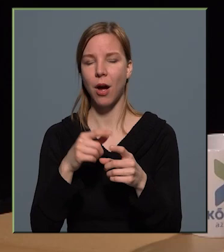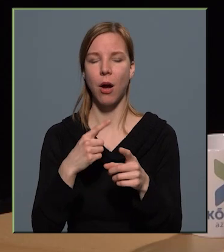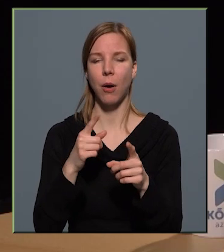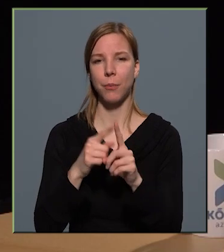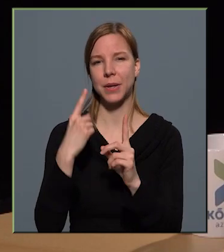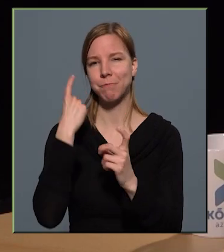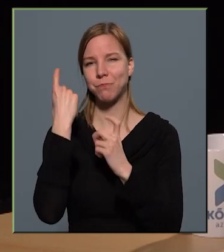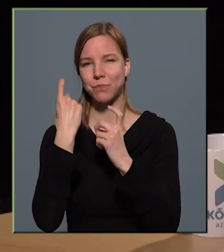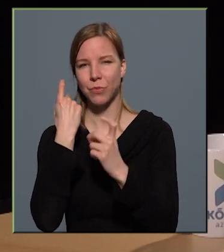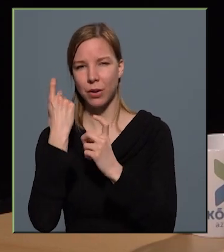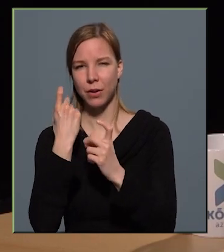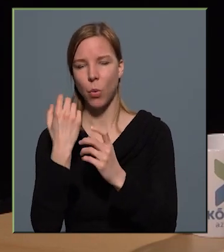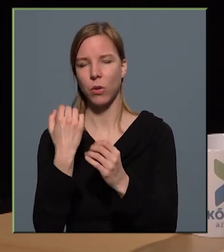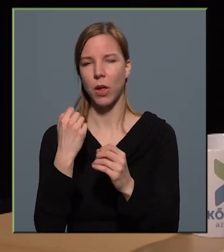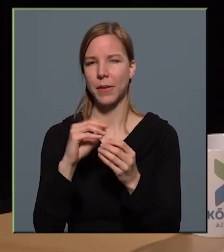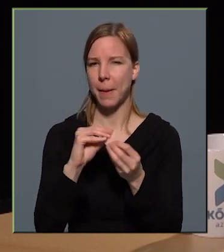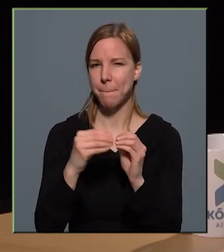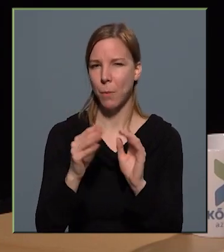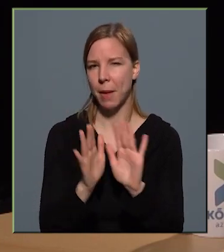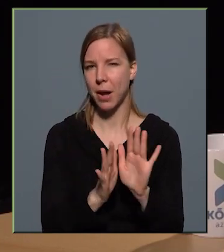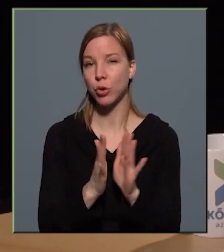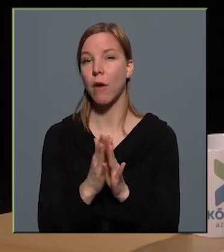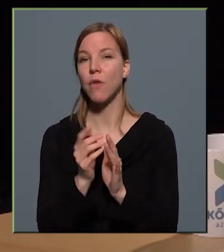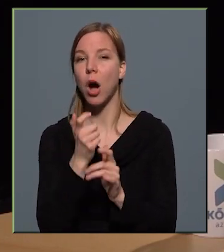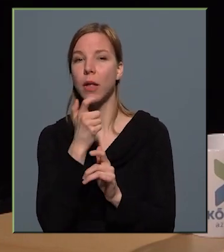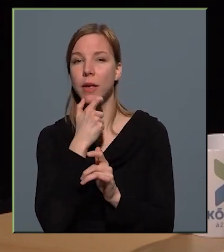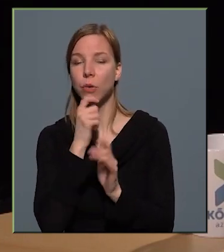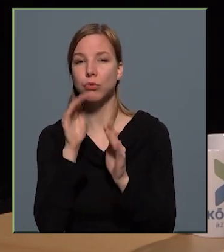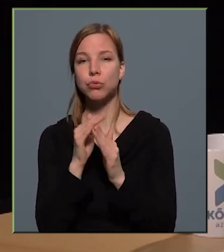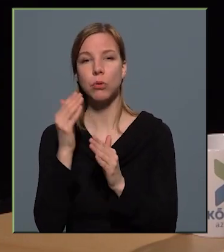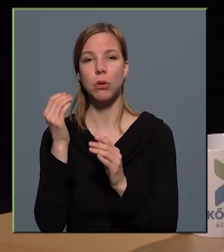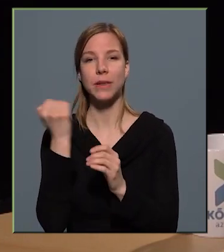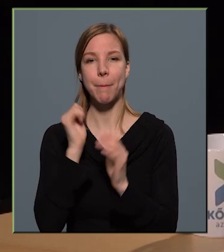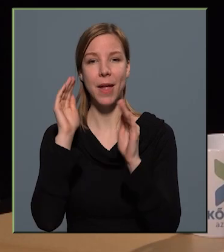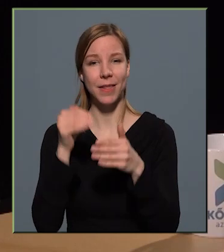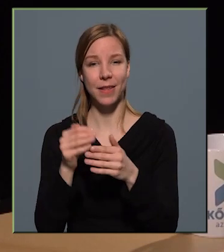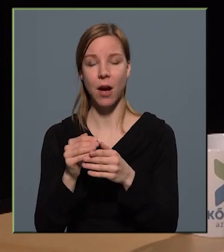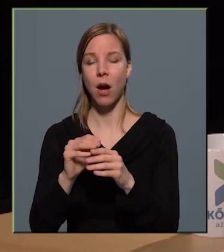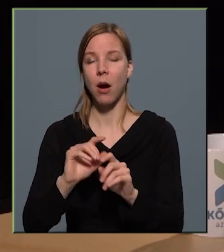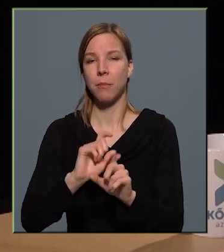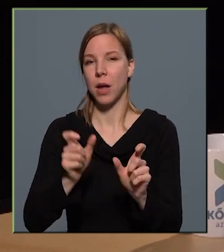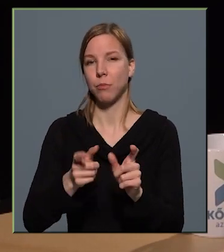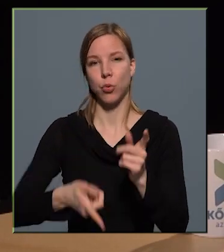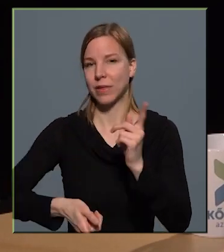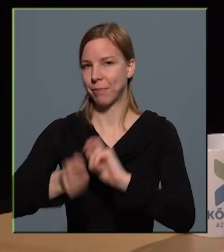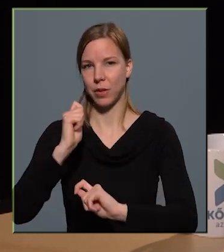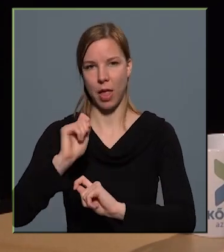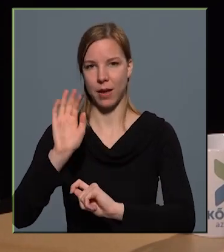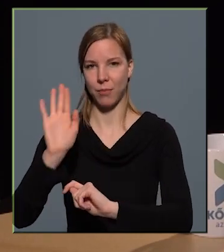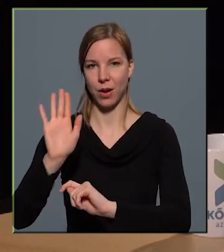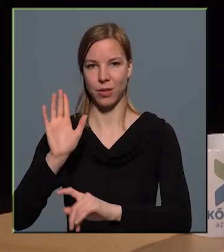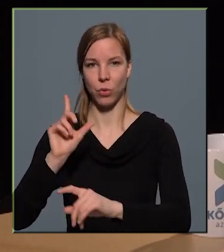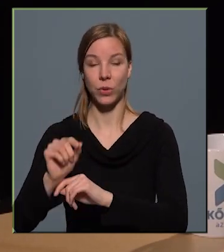problémás, vagy időskori demencia miatt esetleg fennáll a veszélye, hogy nem talál haza, gyógyszeres kezelésre szorul,